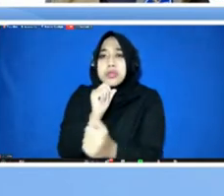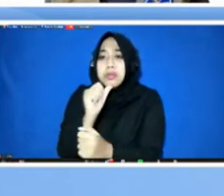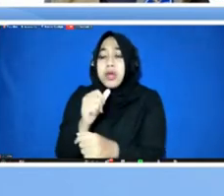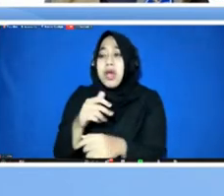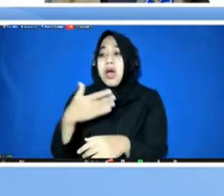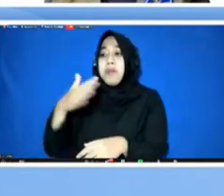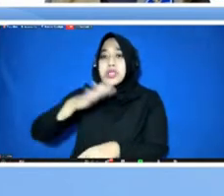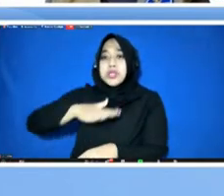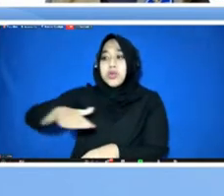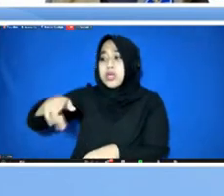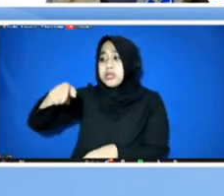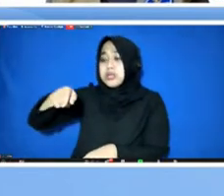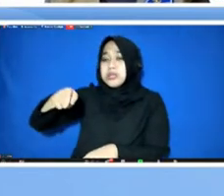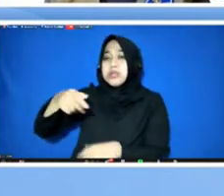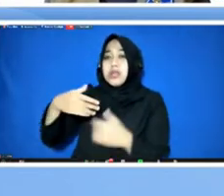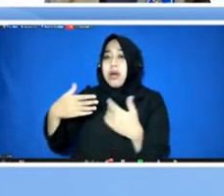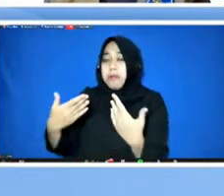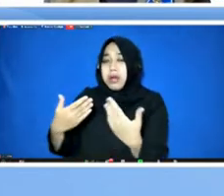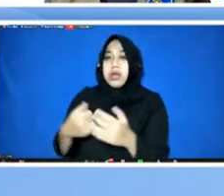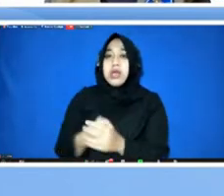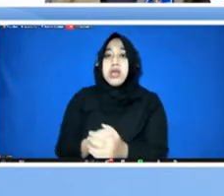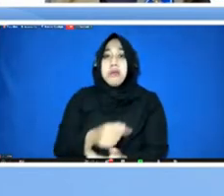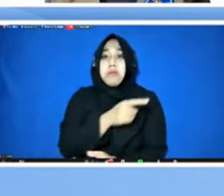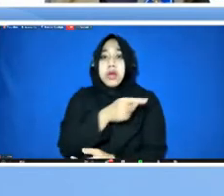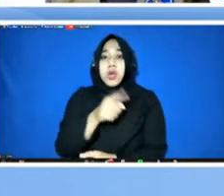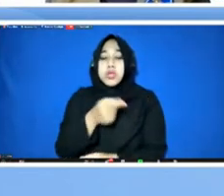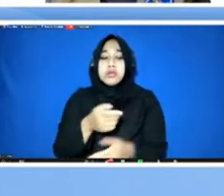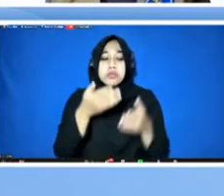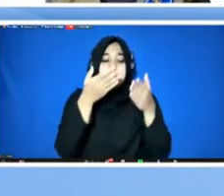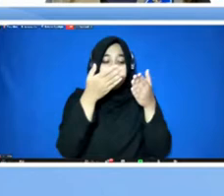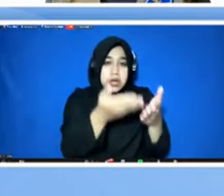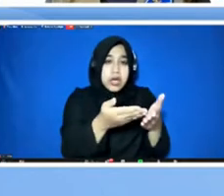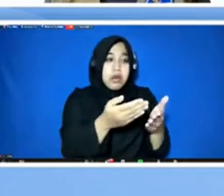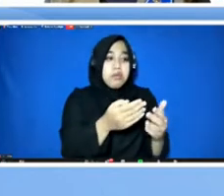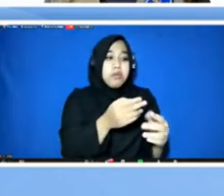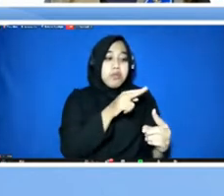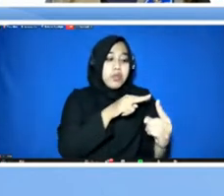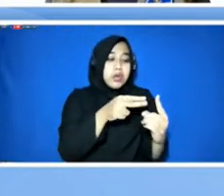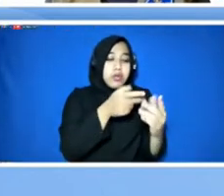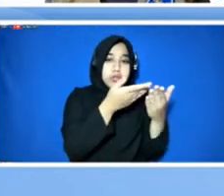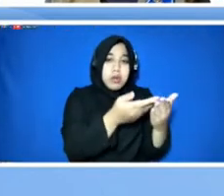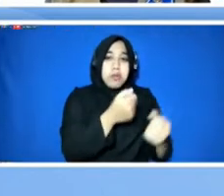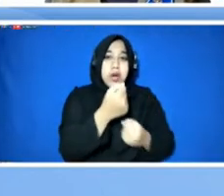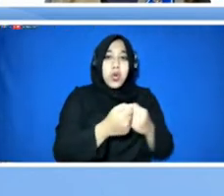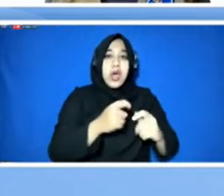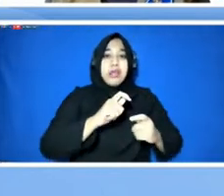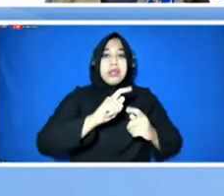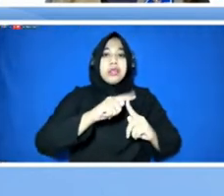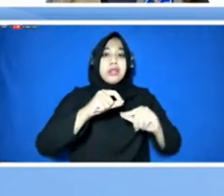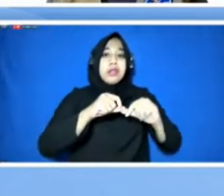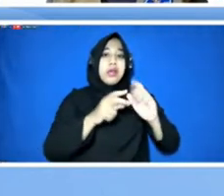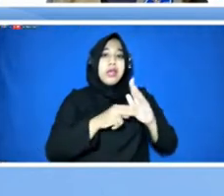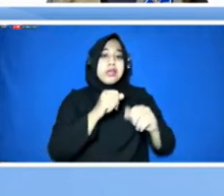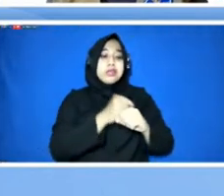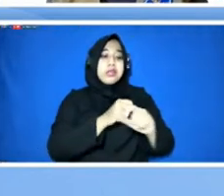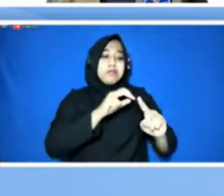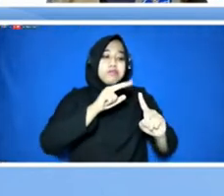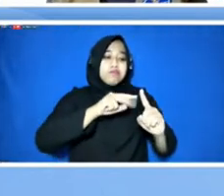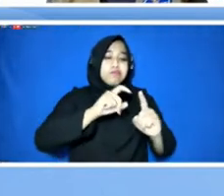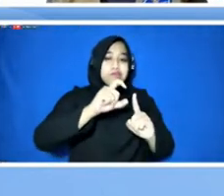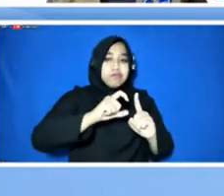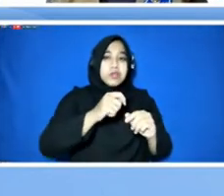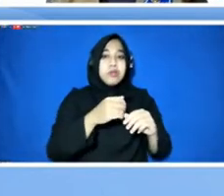sekitar mereka, dan merekalah yang harus kita kasih perhatian utama dalam melakukan tracing, dalam rangka meminimalisir penyebaran COVID